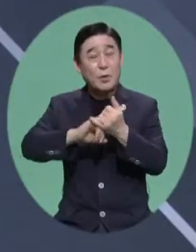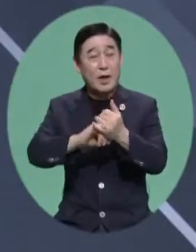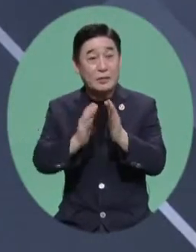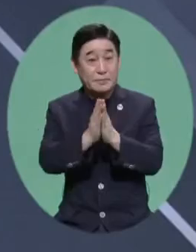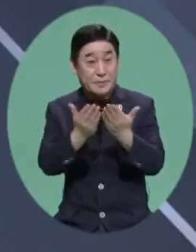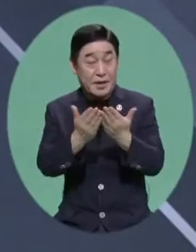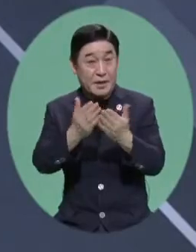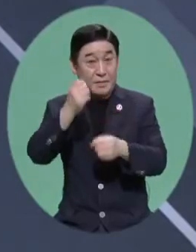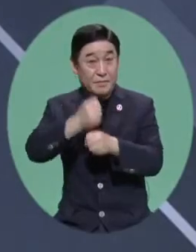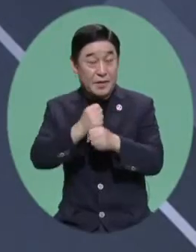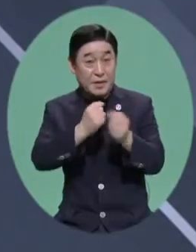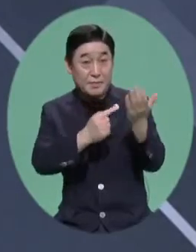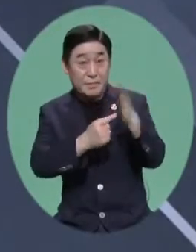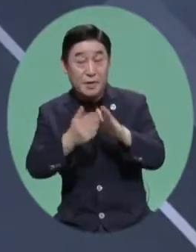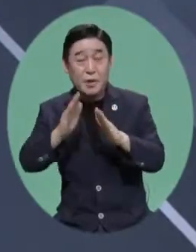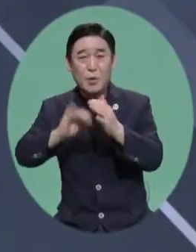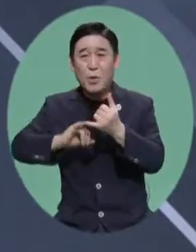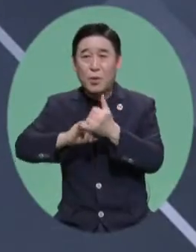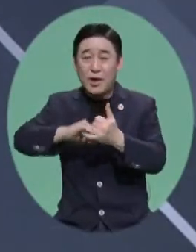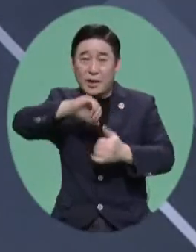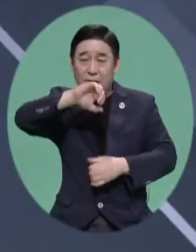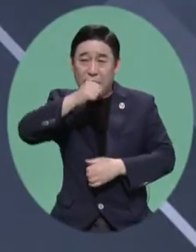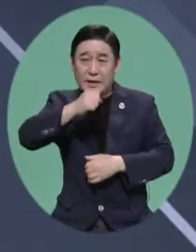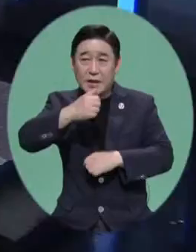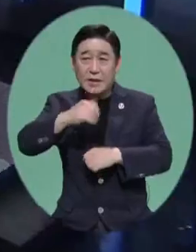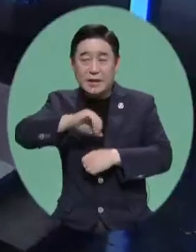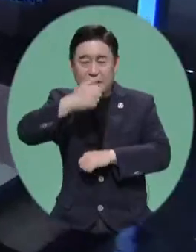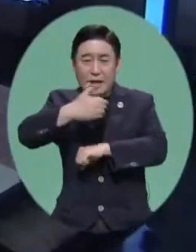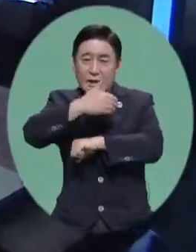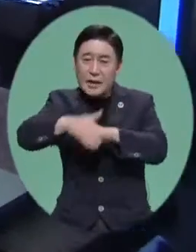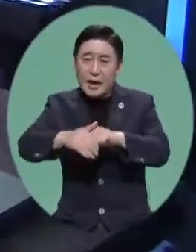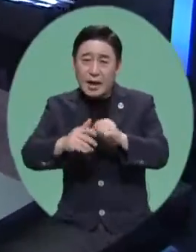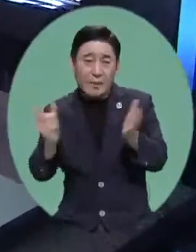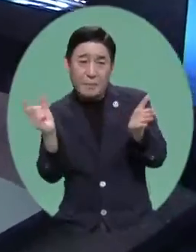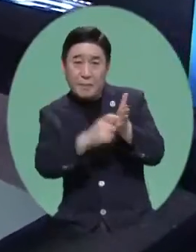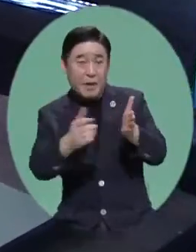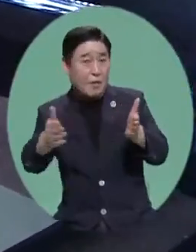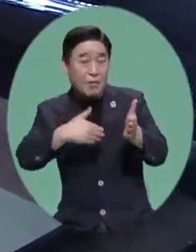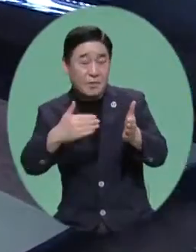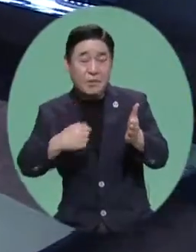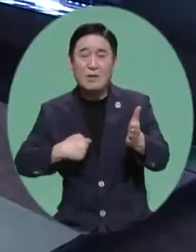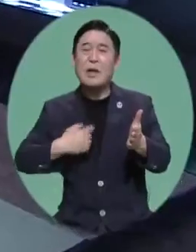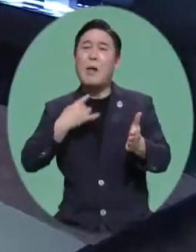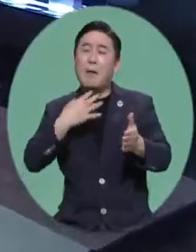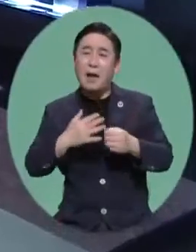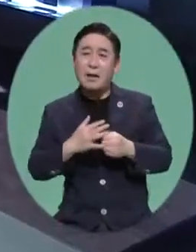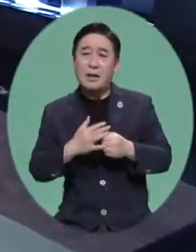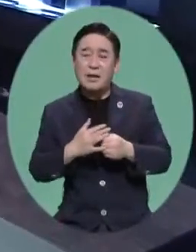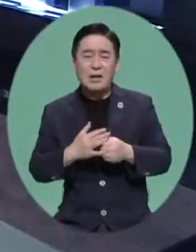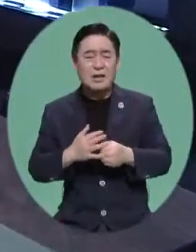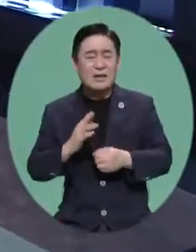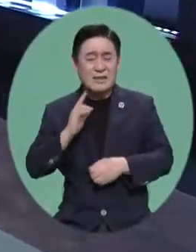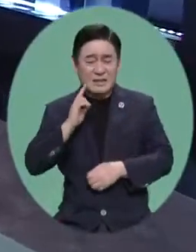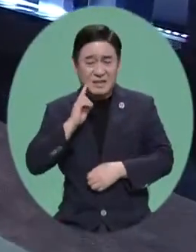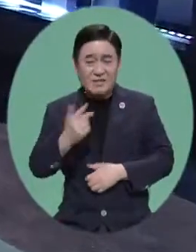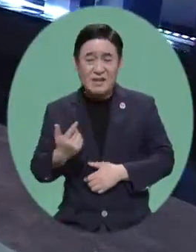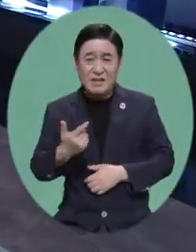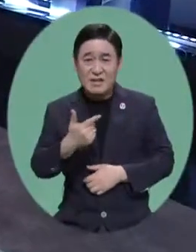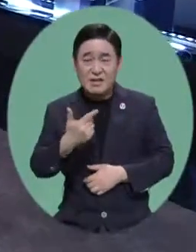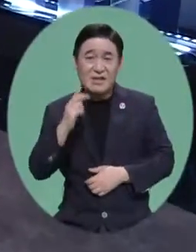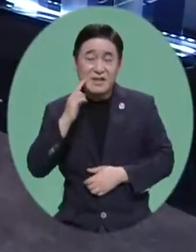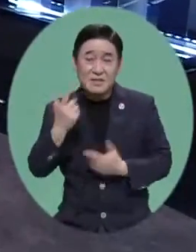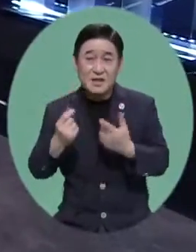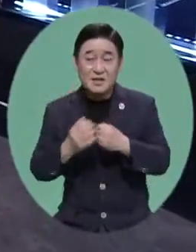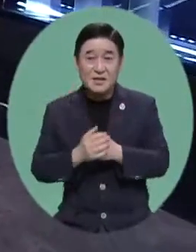짜 나요 그런데 공약 뼈의 예산이나 재정계획 냄 분은 한분도 없어져 빼고 그렇게 해도 너무 하신거 아닙니까 저기